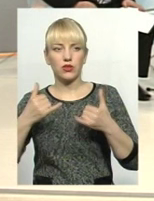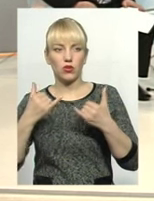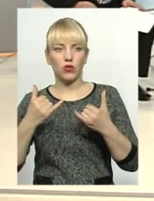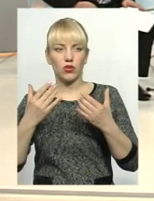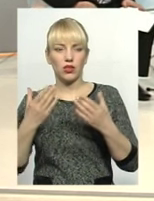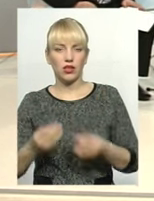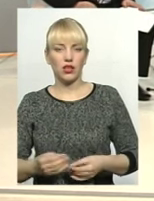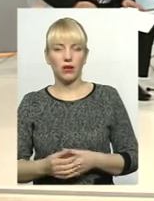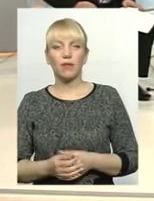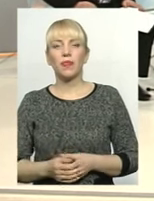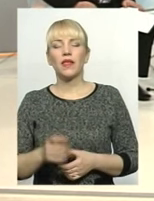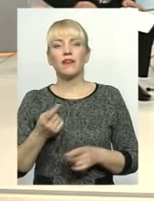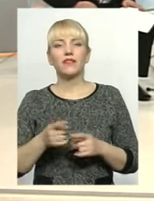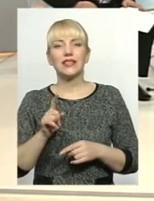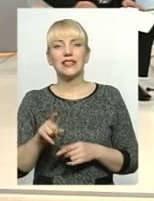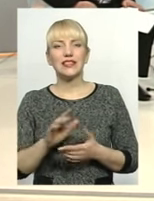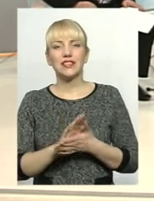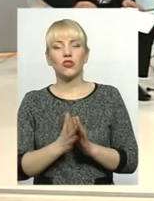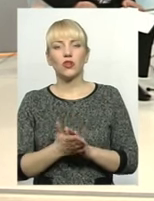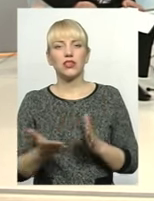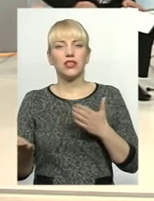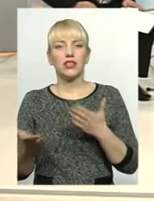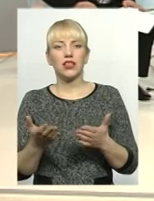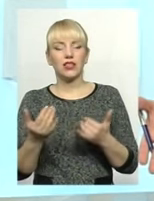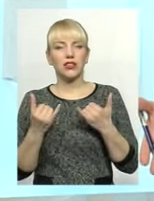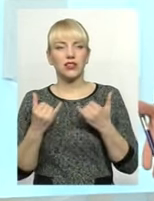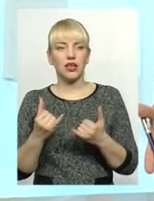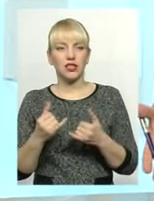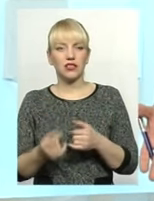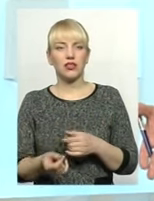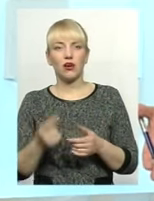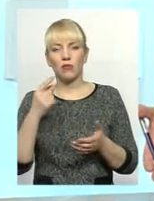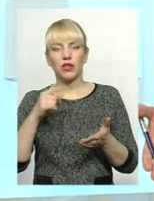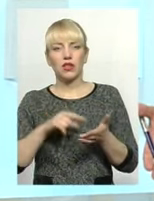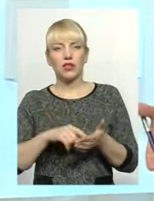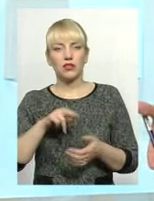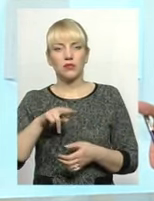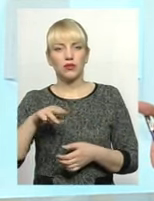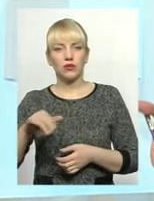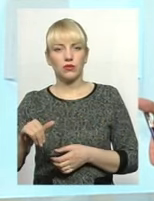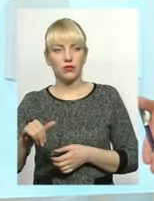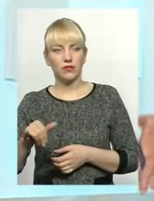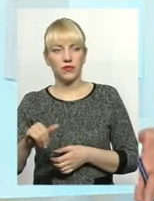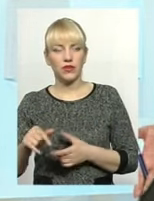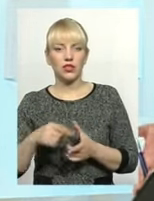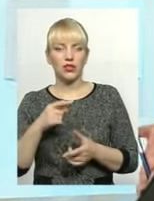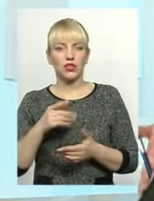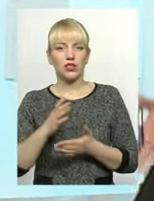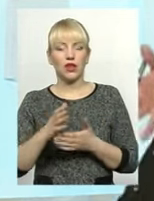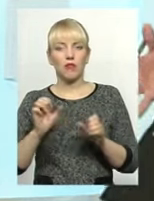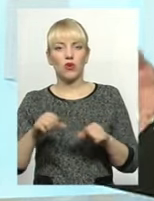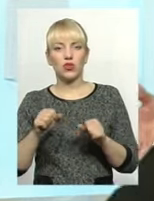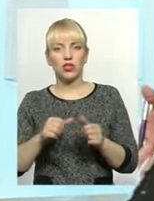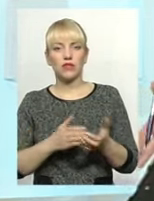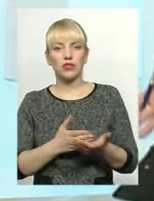В тій ситуації, в якій зараз опинилася профтехосвіта, чи є можливість